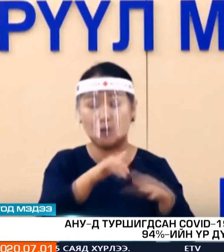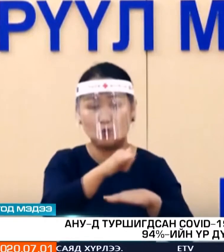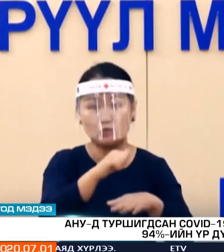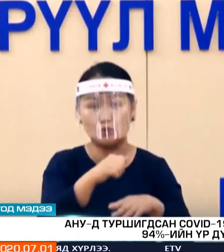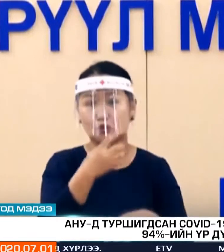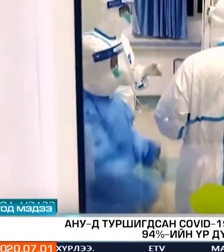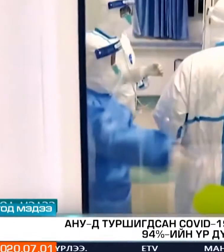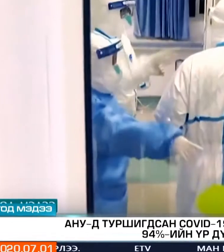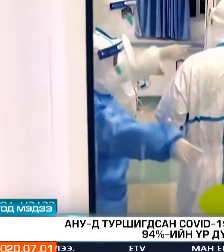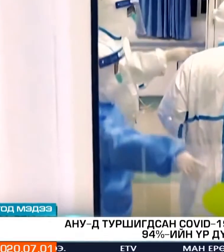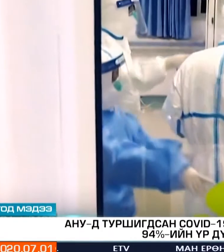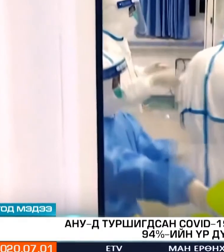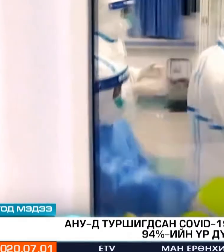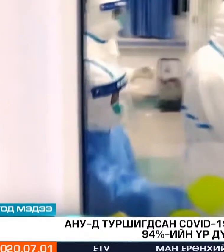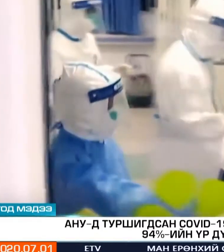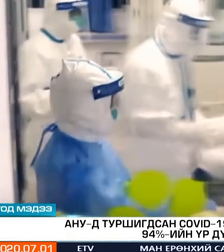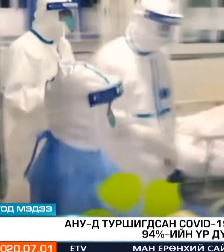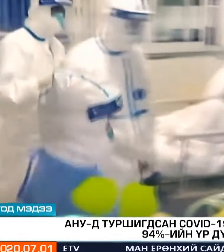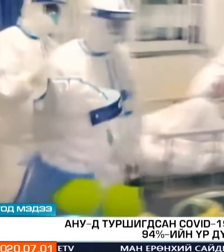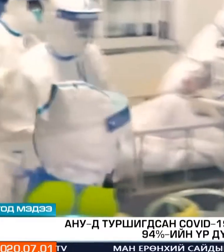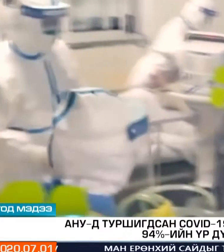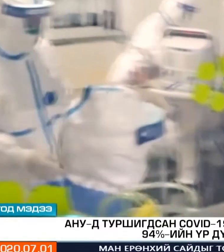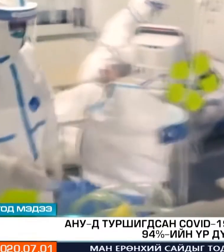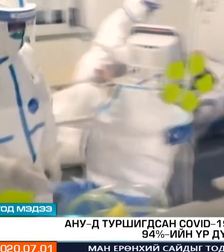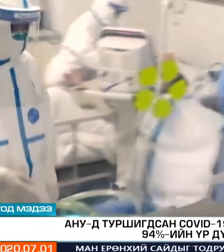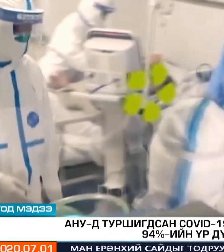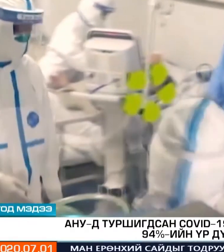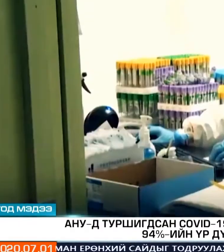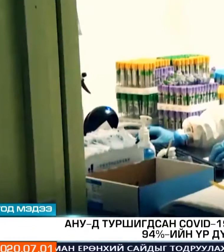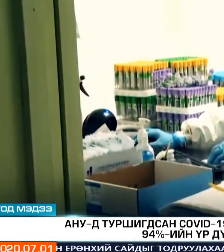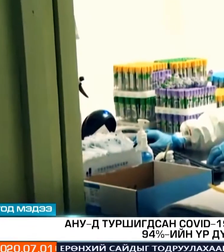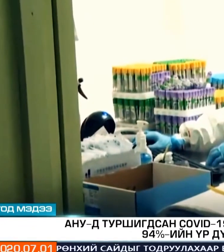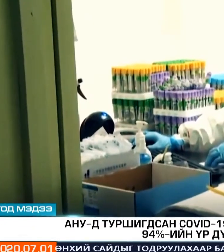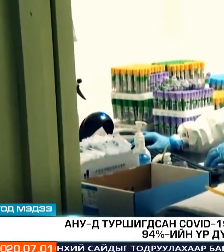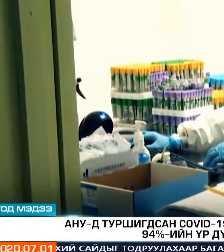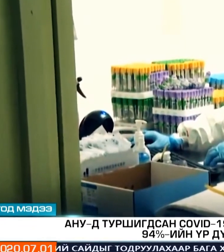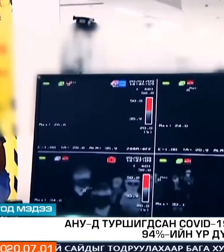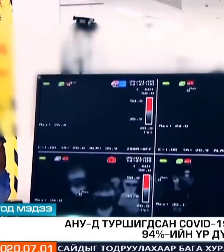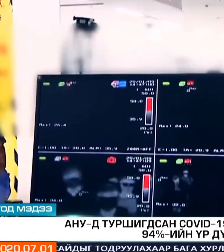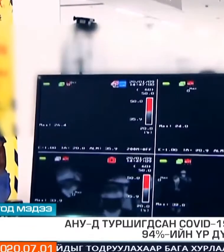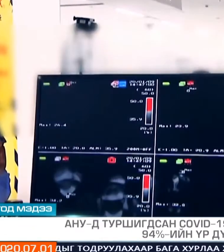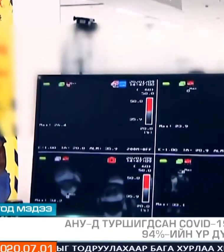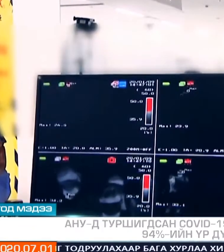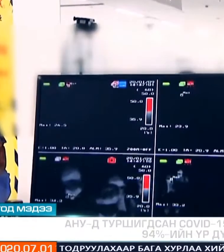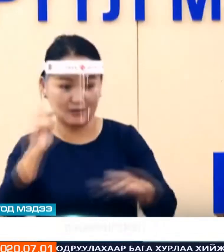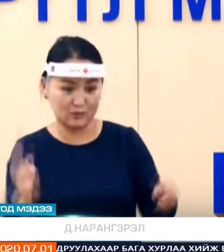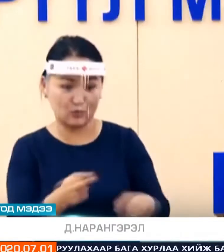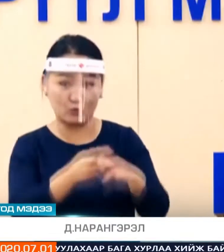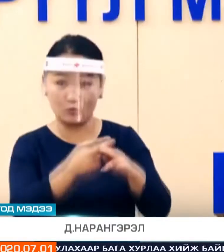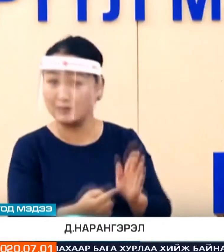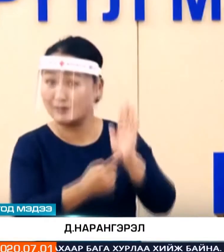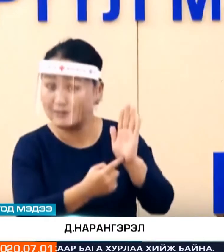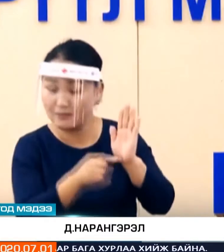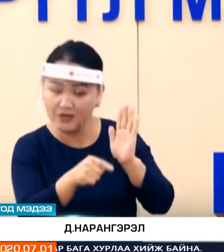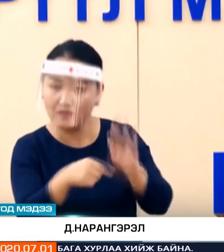төлүхтээ байна. Amercien эгдсоулсин, Иван Аува компанией вакцины имлилзуэн түршэлт 32-н ховийн үрдүүнтэй байжи. Zaa, ин